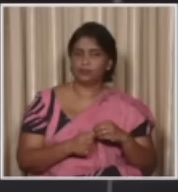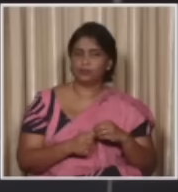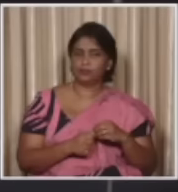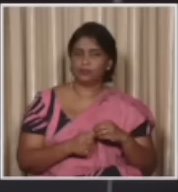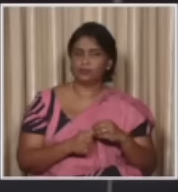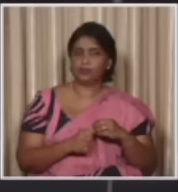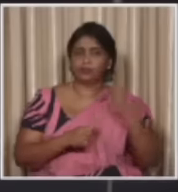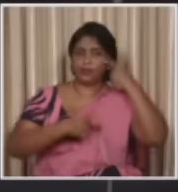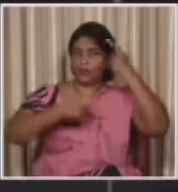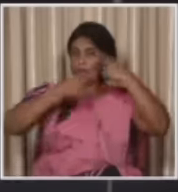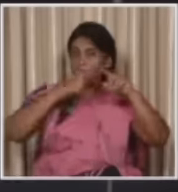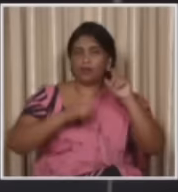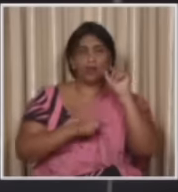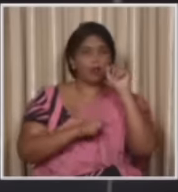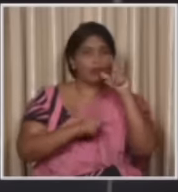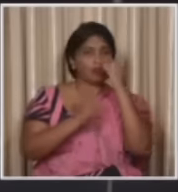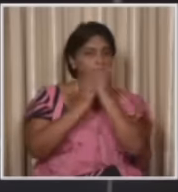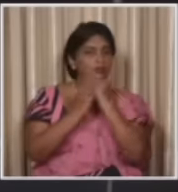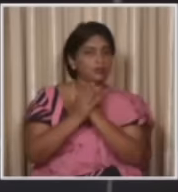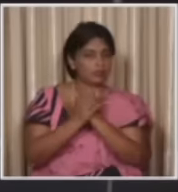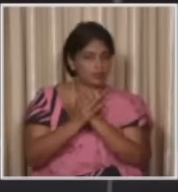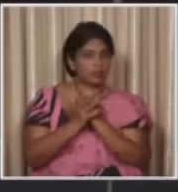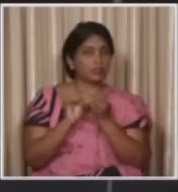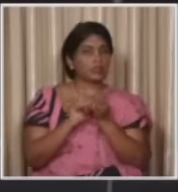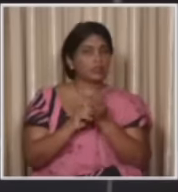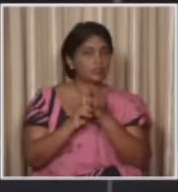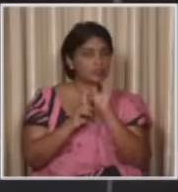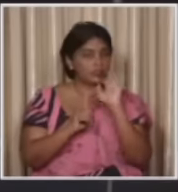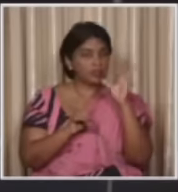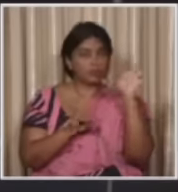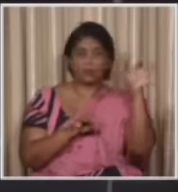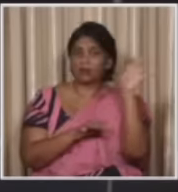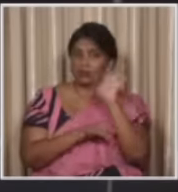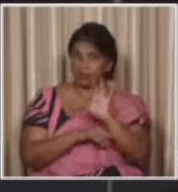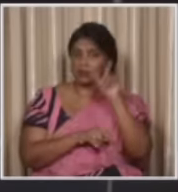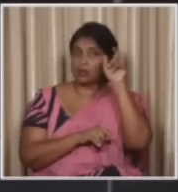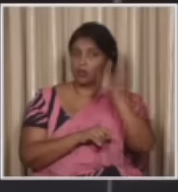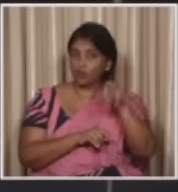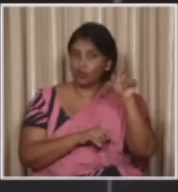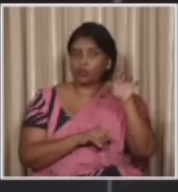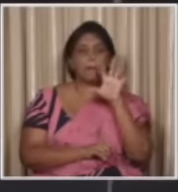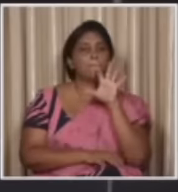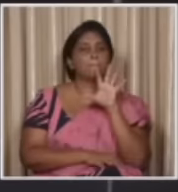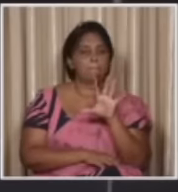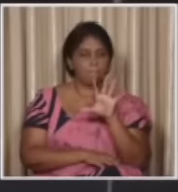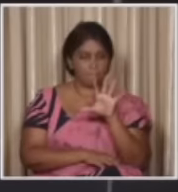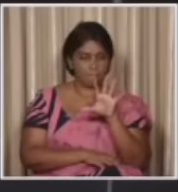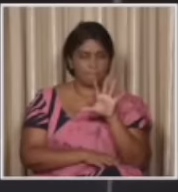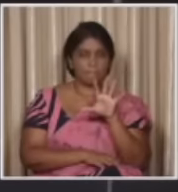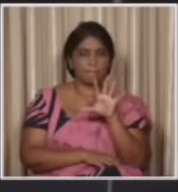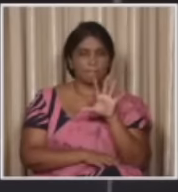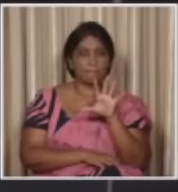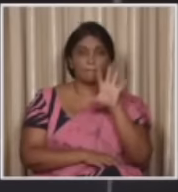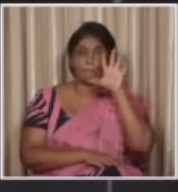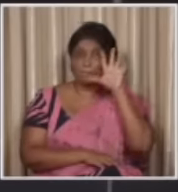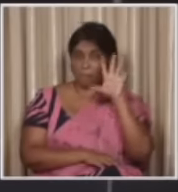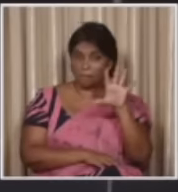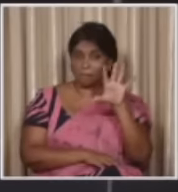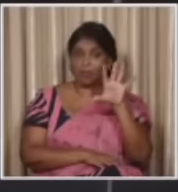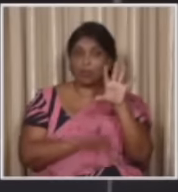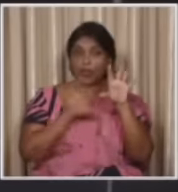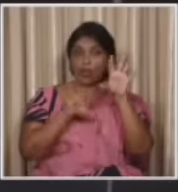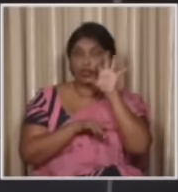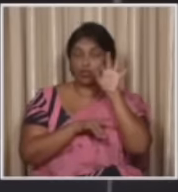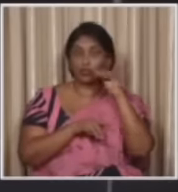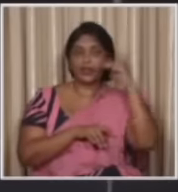පහත සඳහන් පරිදි නාම යෝජනා කරනු ලැබ ජනාධිපති රොසින් පත් කරනු ලැබිය යුතු තැනැත්තන් 5 දෙනෙක්. 5 දෙනා පත් කරන ආකාරය